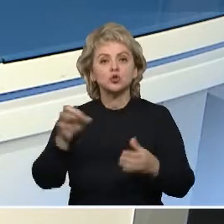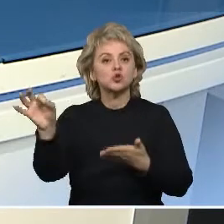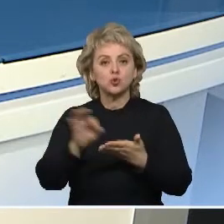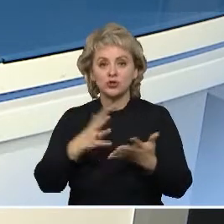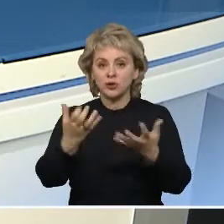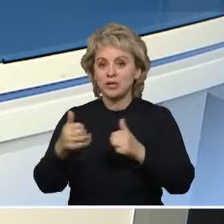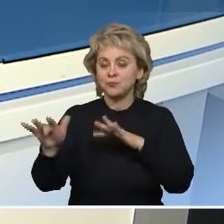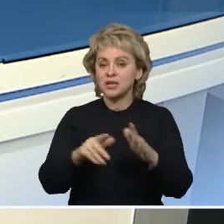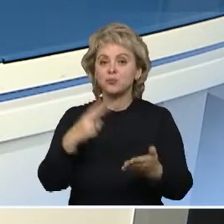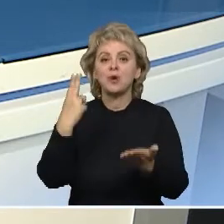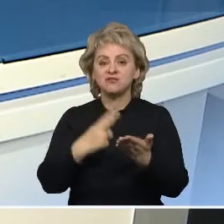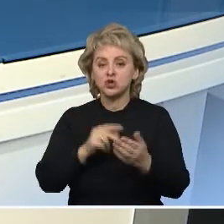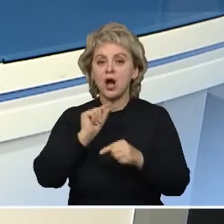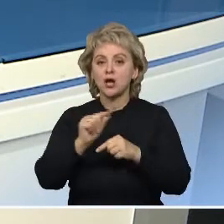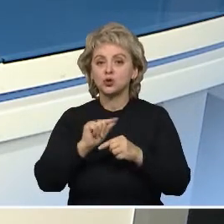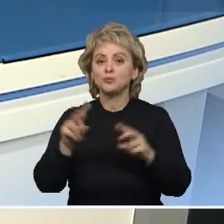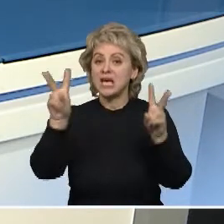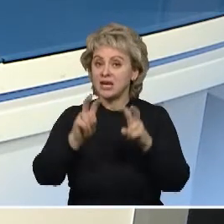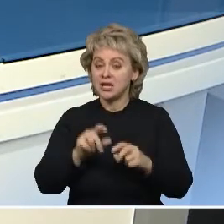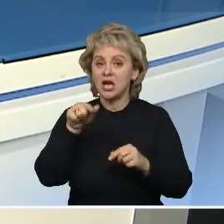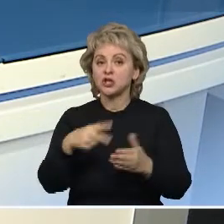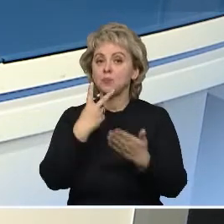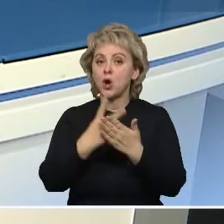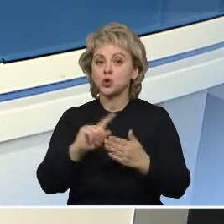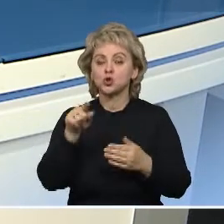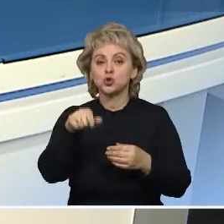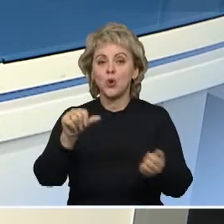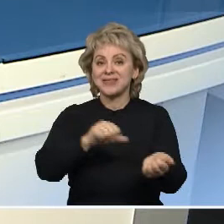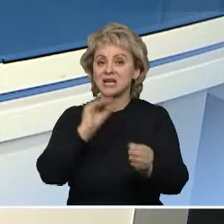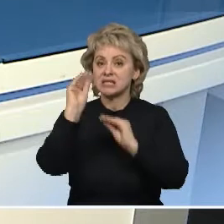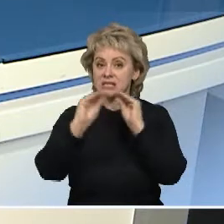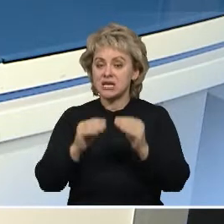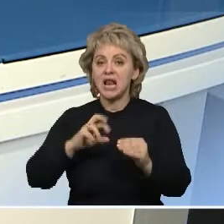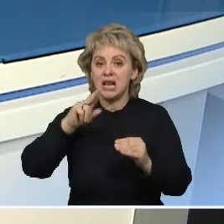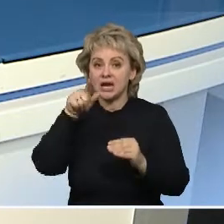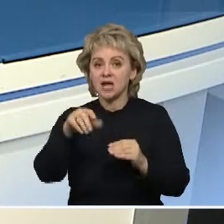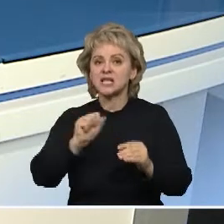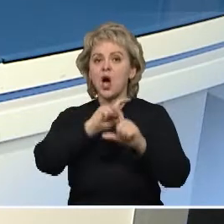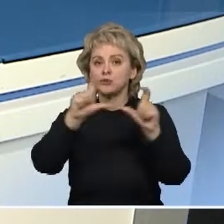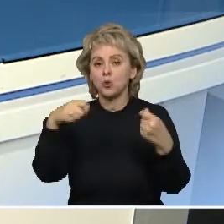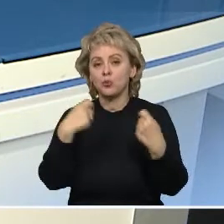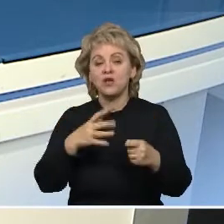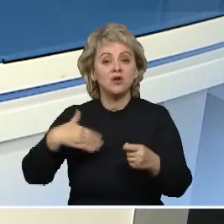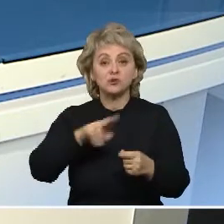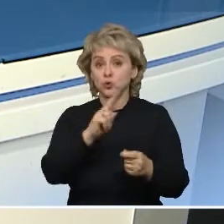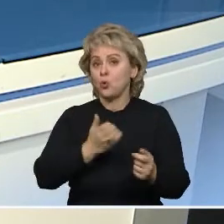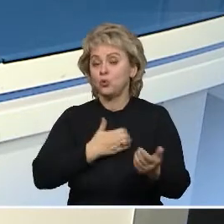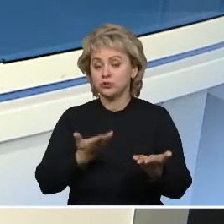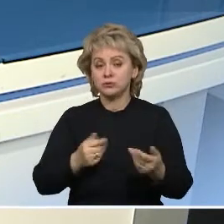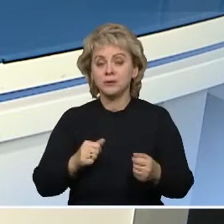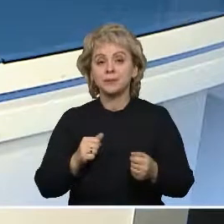необходимость срочно принимать меры подтверждается контрольными рейдами. Они показывают, что наркосодержащие препараты в аптеках продают всем